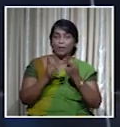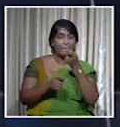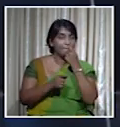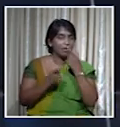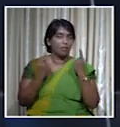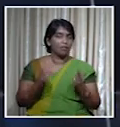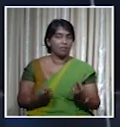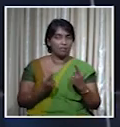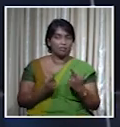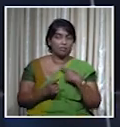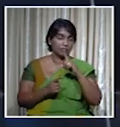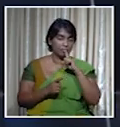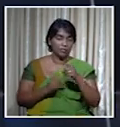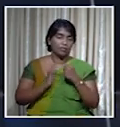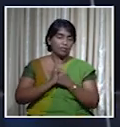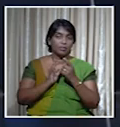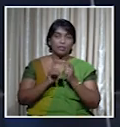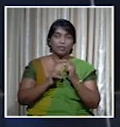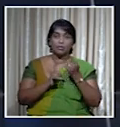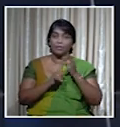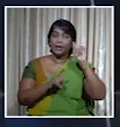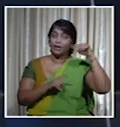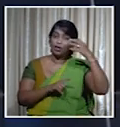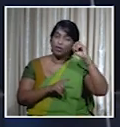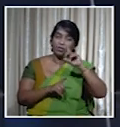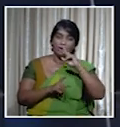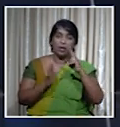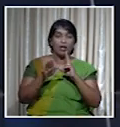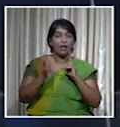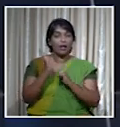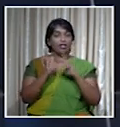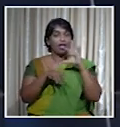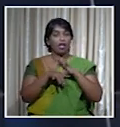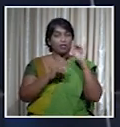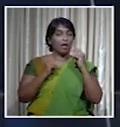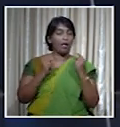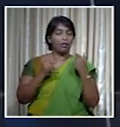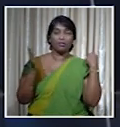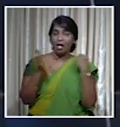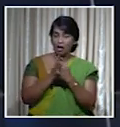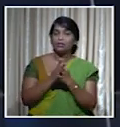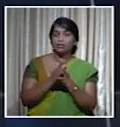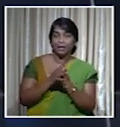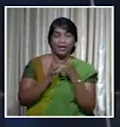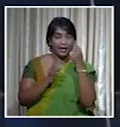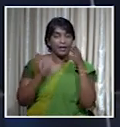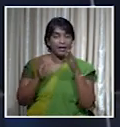බෙහෙත්වල අඩුපාඩු ගැන කතා කරන්න ගියොත් ගරු සභාපතිතුමනි හෙට උදේනකම් කතා කරන්න පුළුවන්. ජාතික රෝහලේ හදිසි අනතුරු ඒකකේ